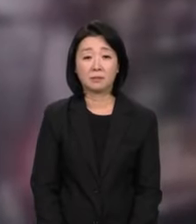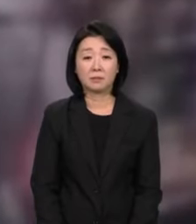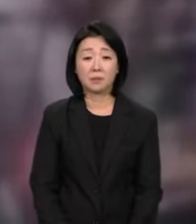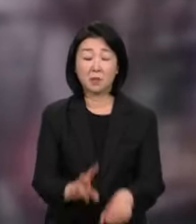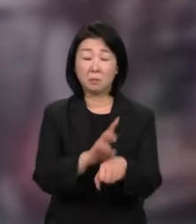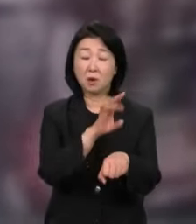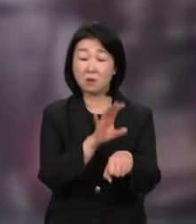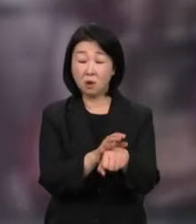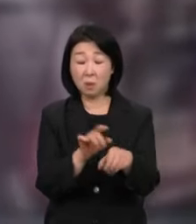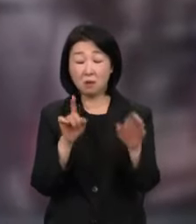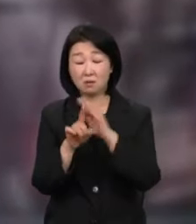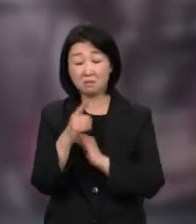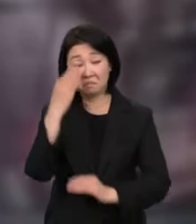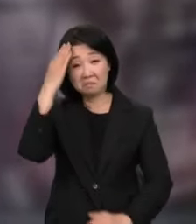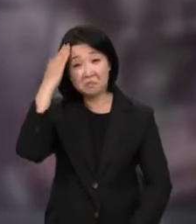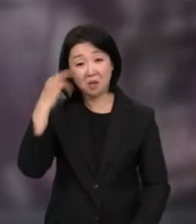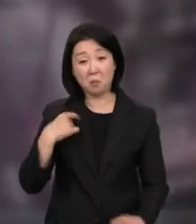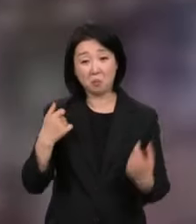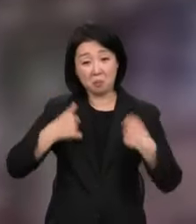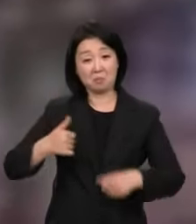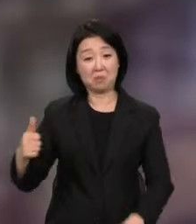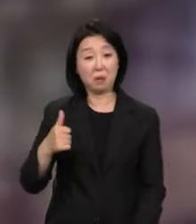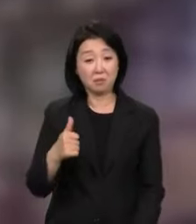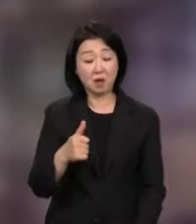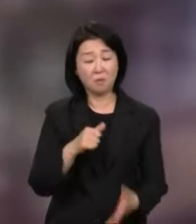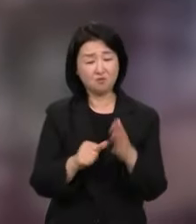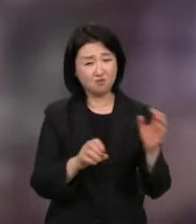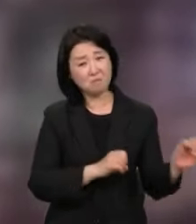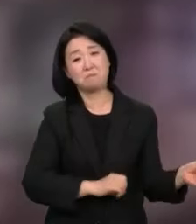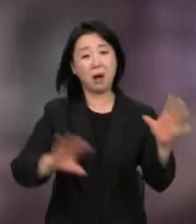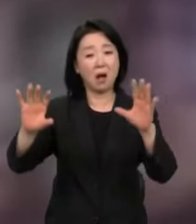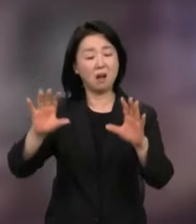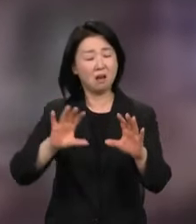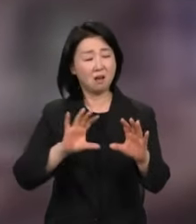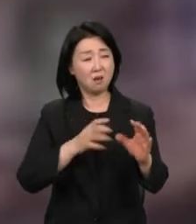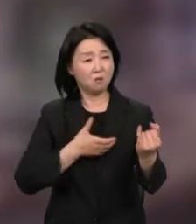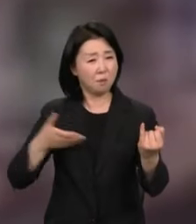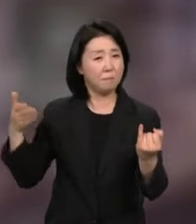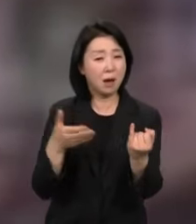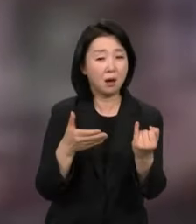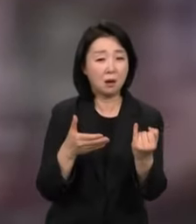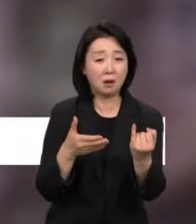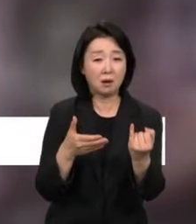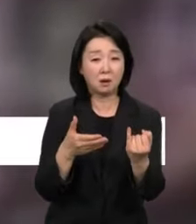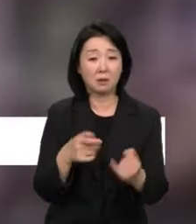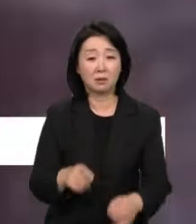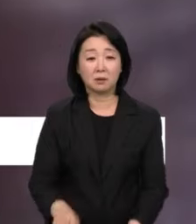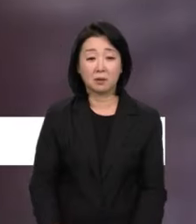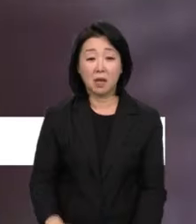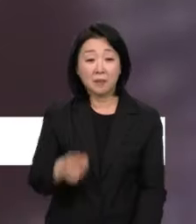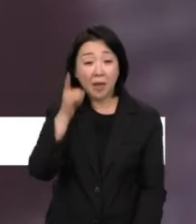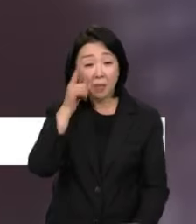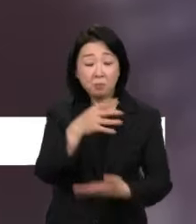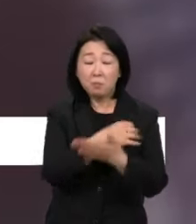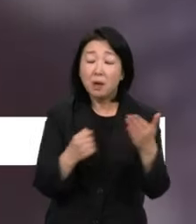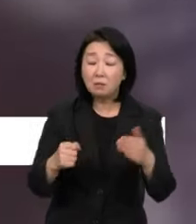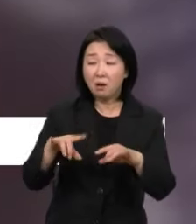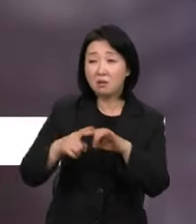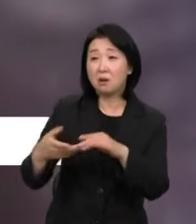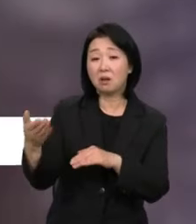편의점에 들어온 검은 옷 남성은 물건을 던지고 직원을 위협했습니다. 제 핸드폰을 뺏어가지고